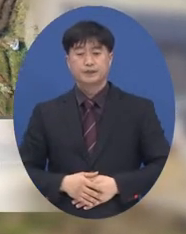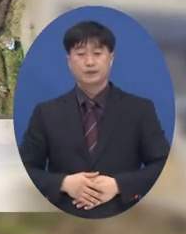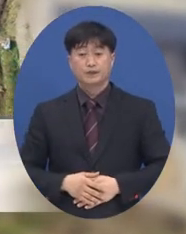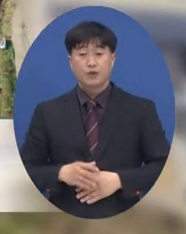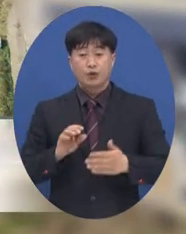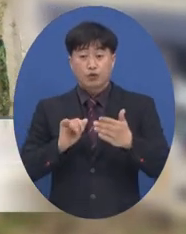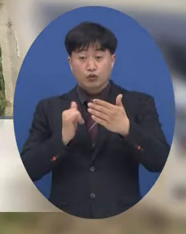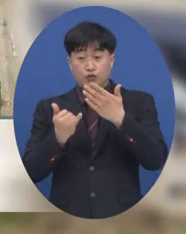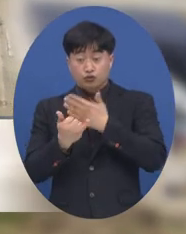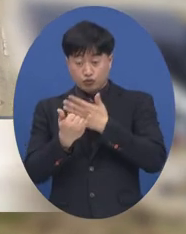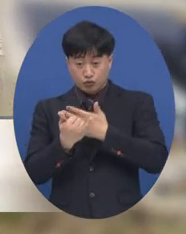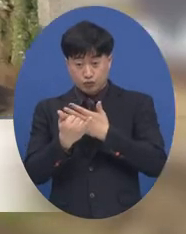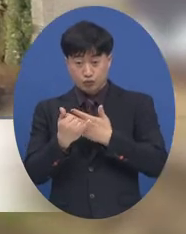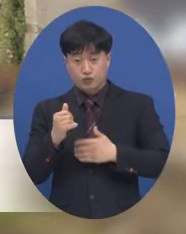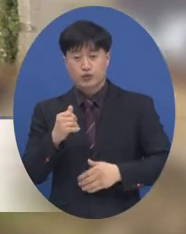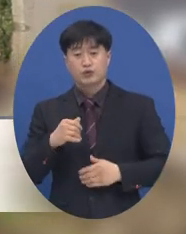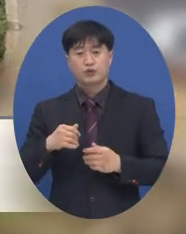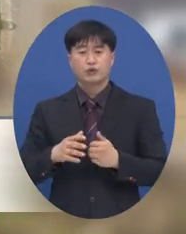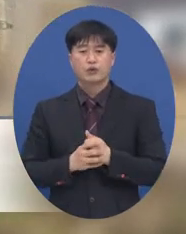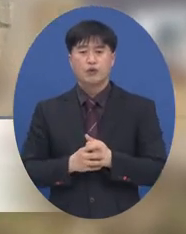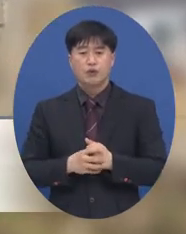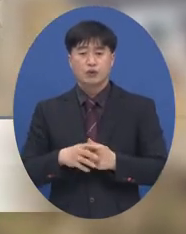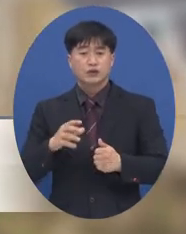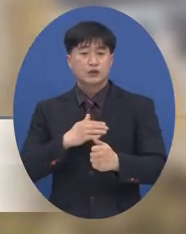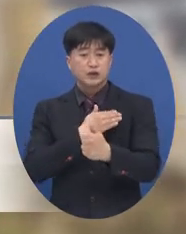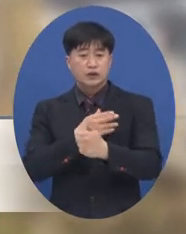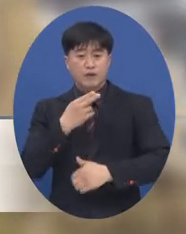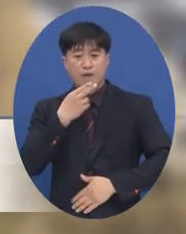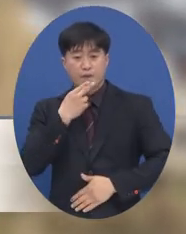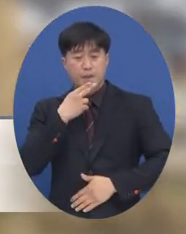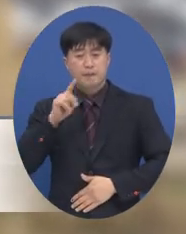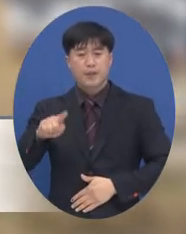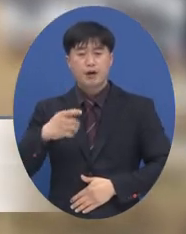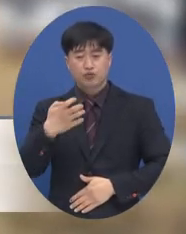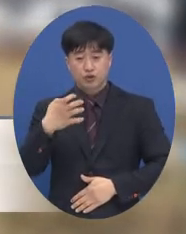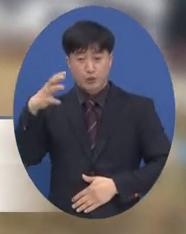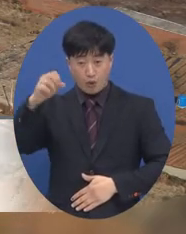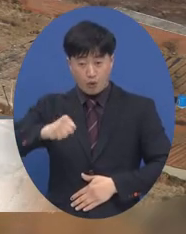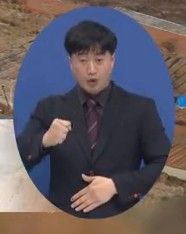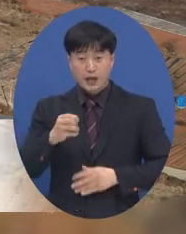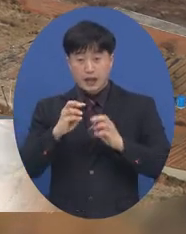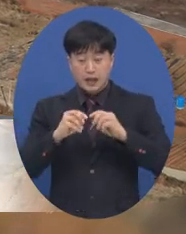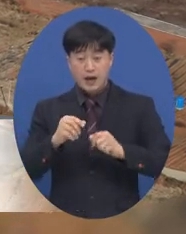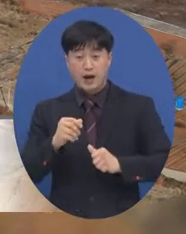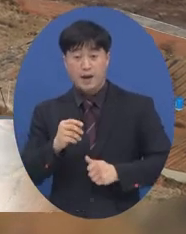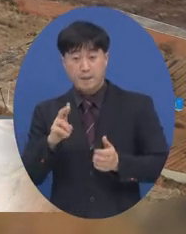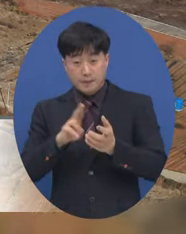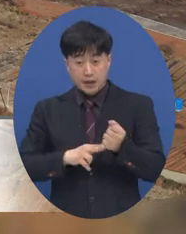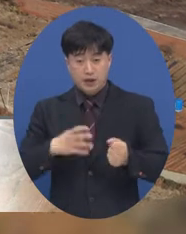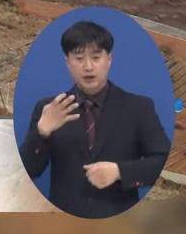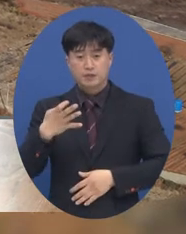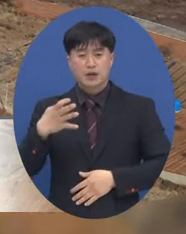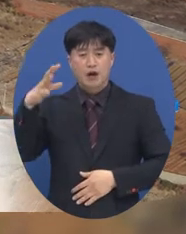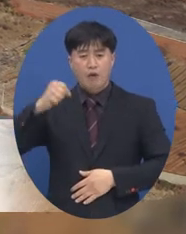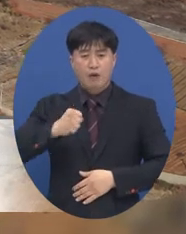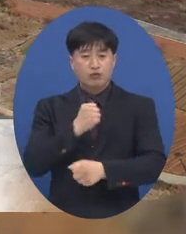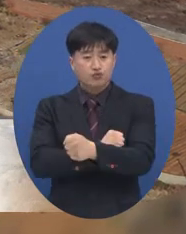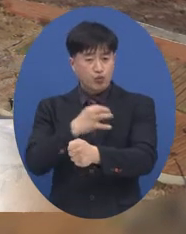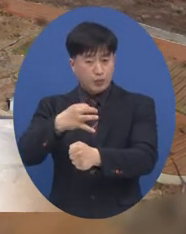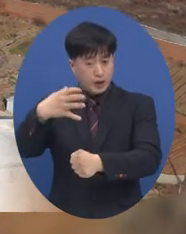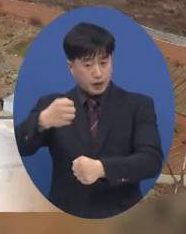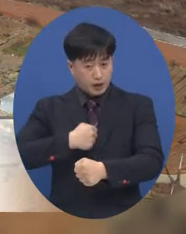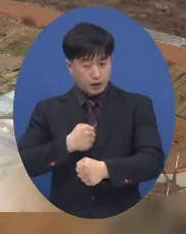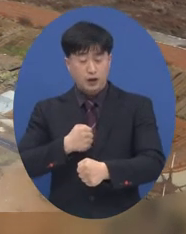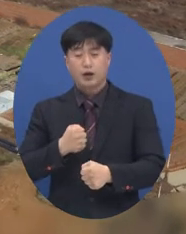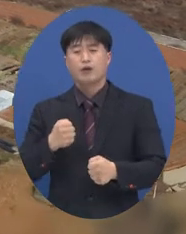채널을 운영하며 무등록 무자격 중개로 총 190억 원 상당의 토지를 팔아 약 14억 원의 수수료를 챙긴 업자도